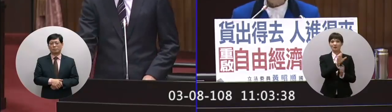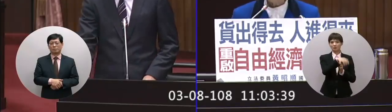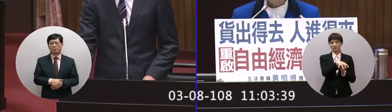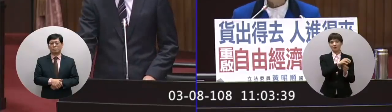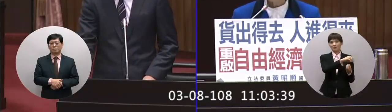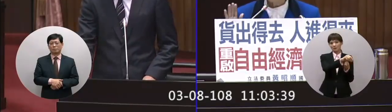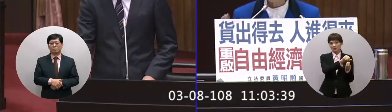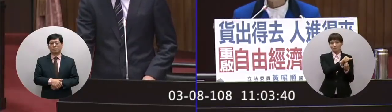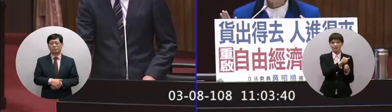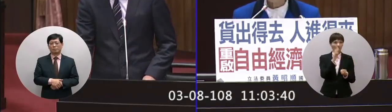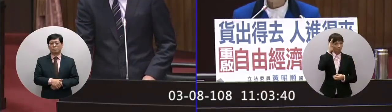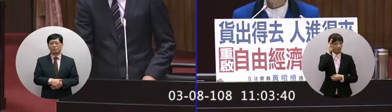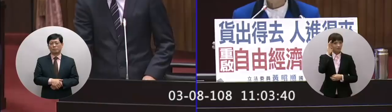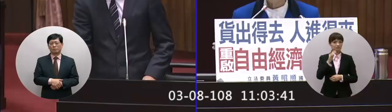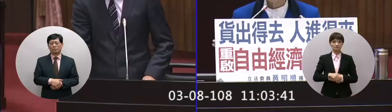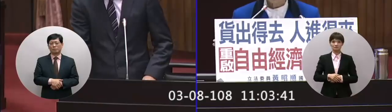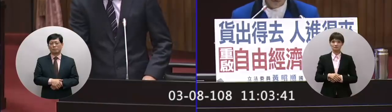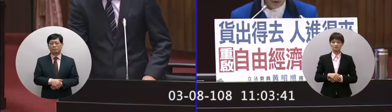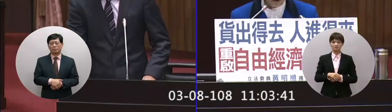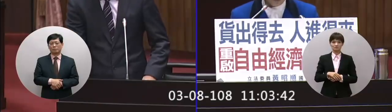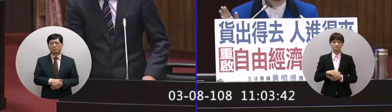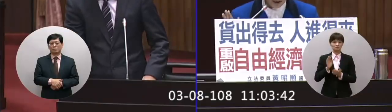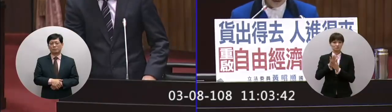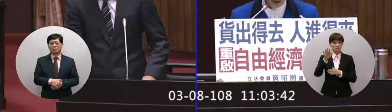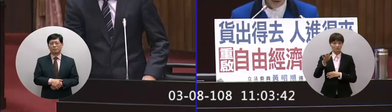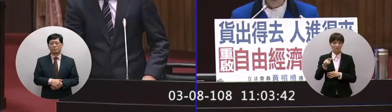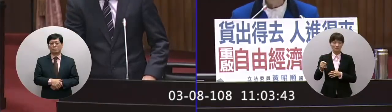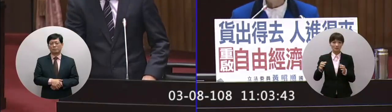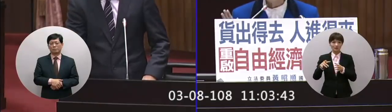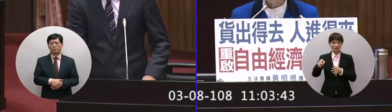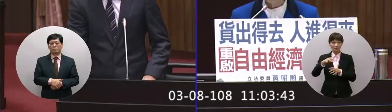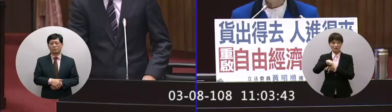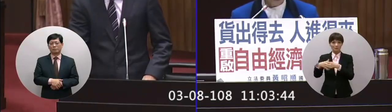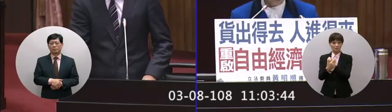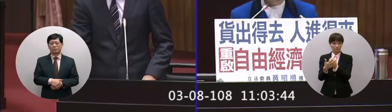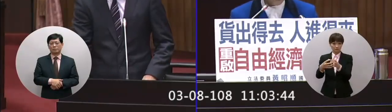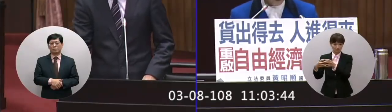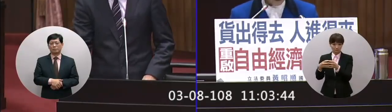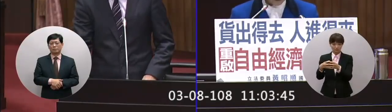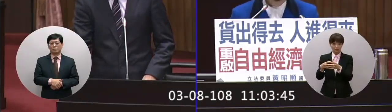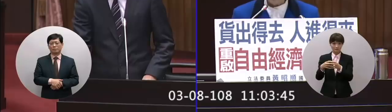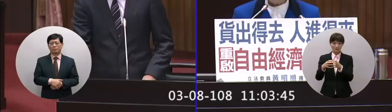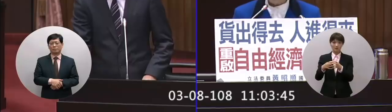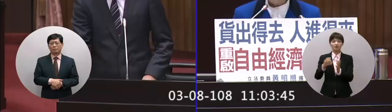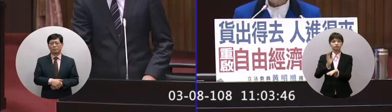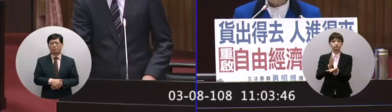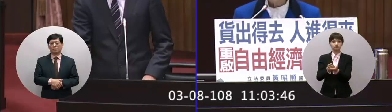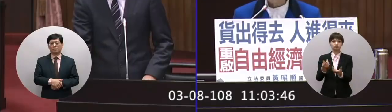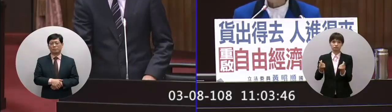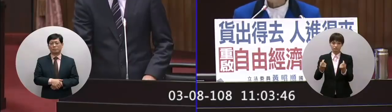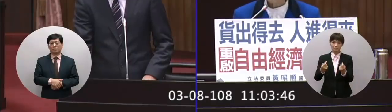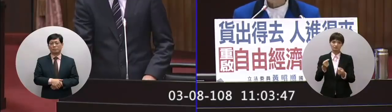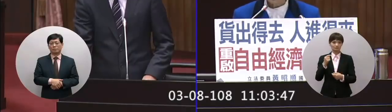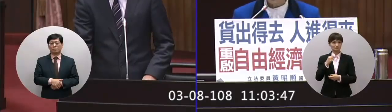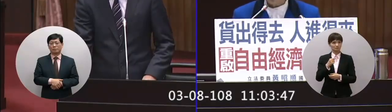保团体发表同样的问题，说全台湾都欠高雄。为什么我们会讲